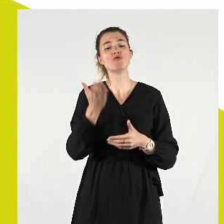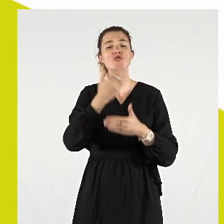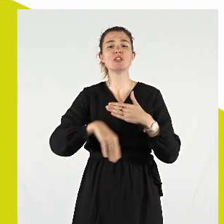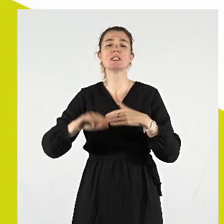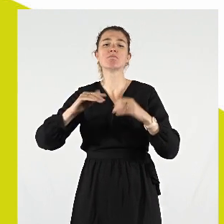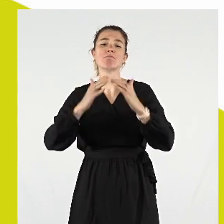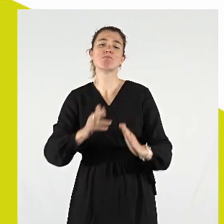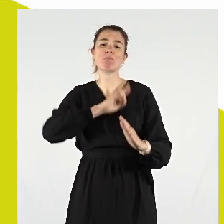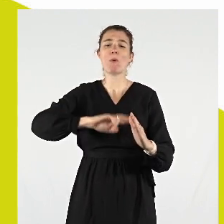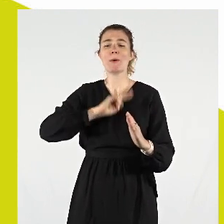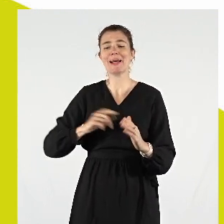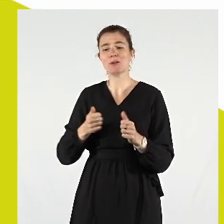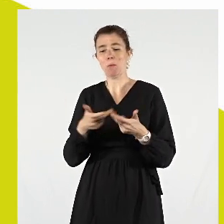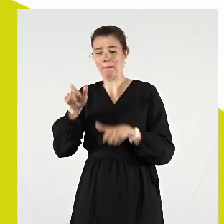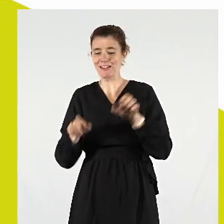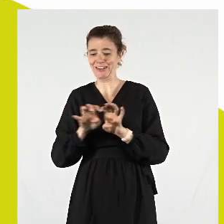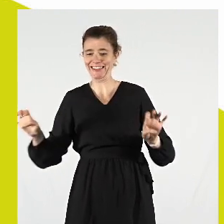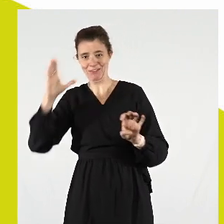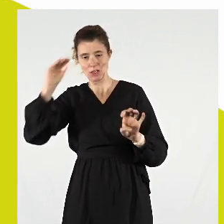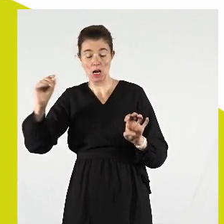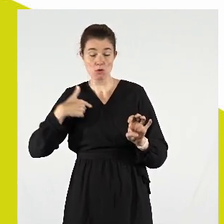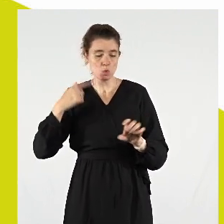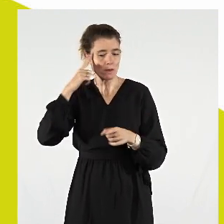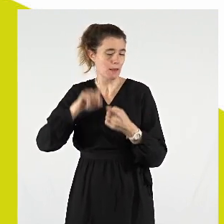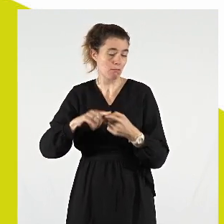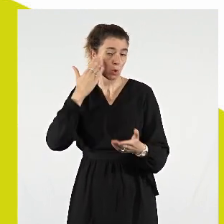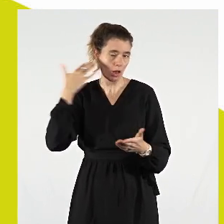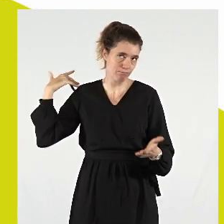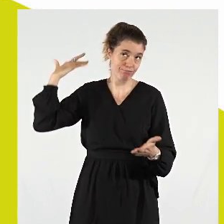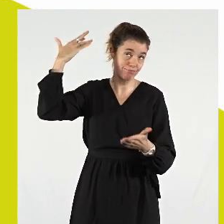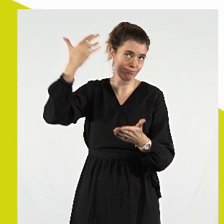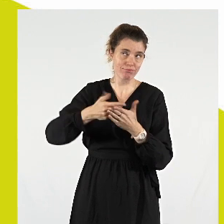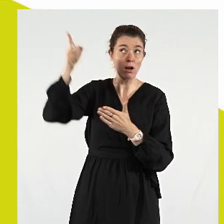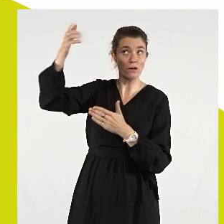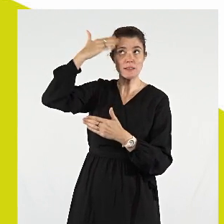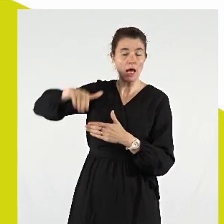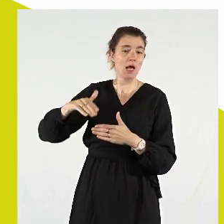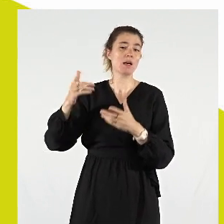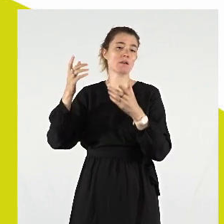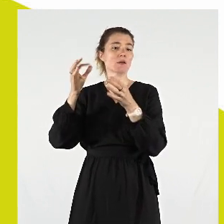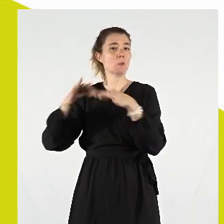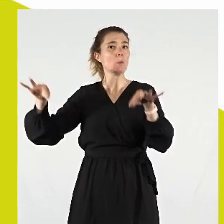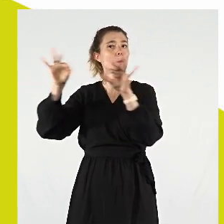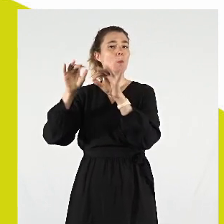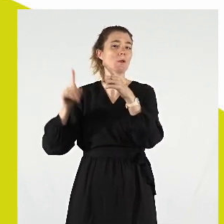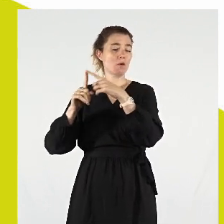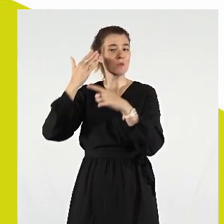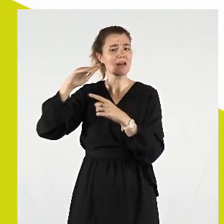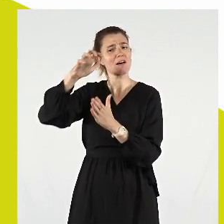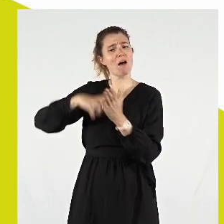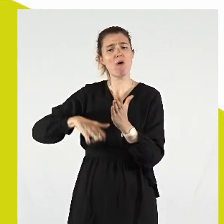sujet qui est sur la table depuis longtemps, qui est connu et reconnu par les pouvoirs publics, y compris par la Cour des comptes dans un rapport qui a été publié en